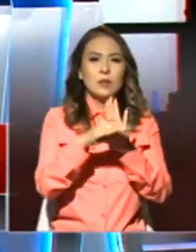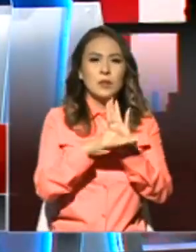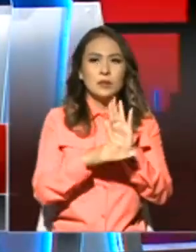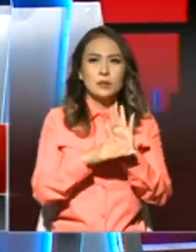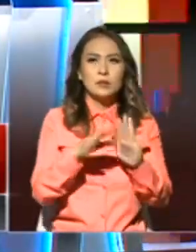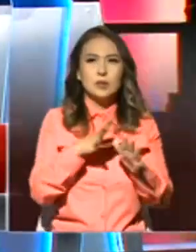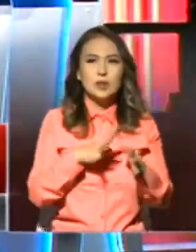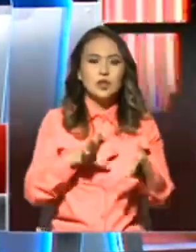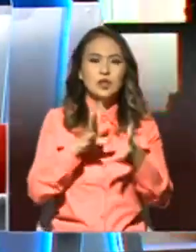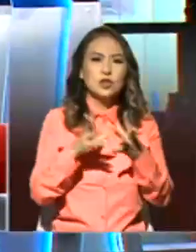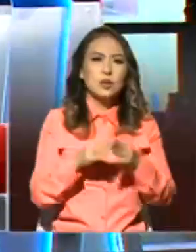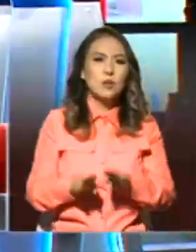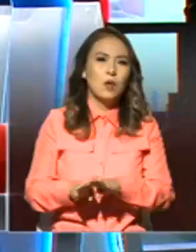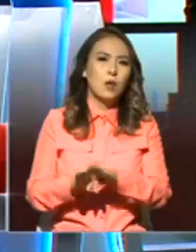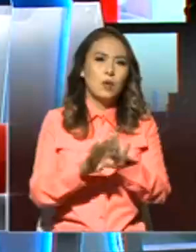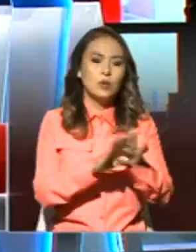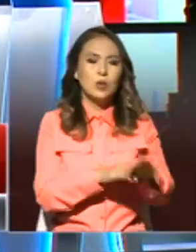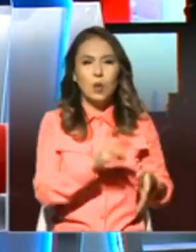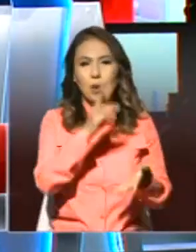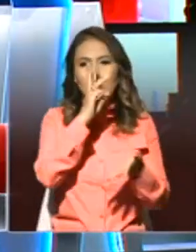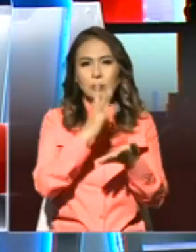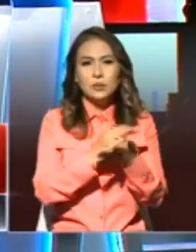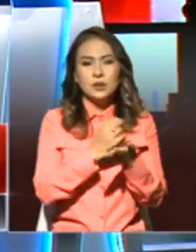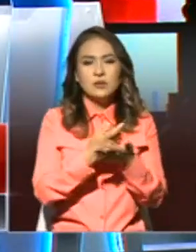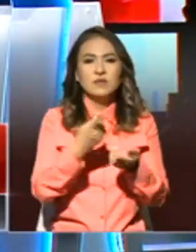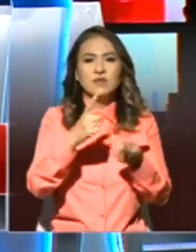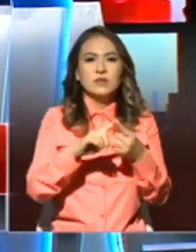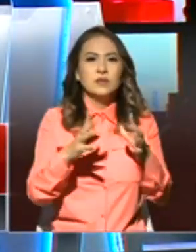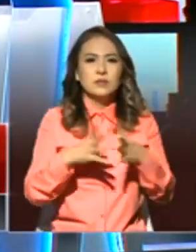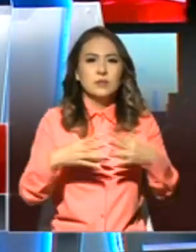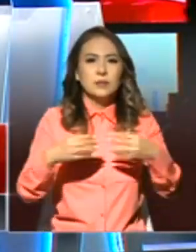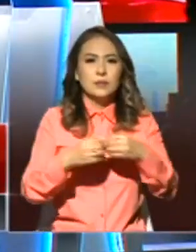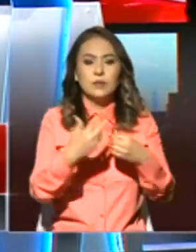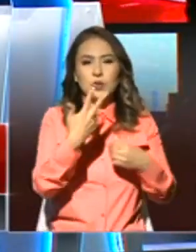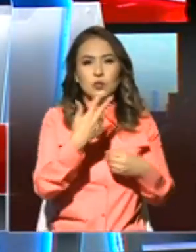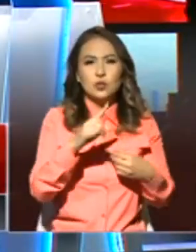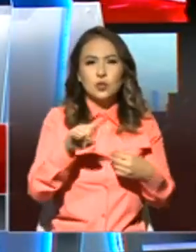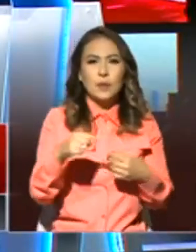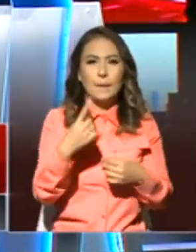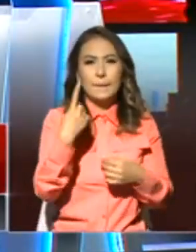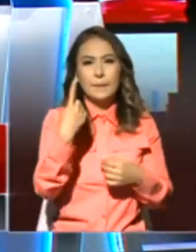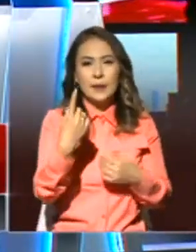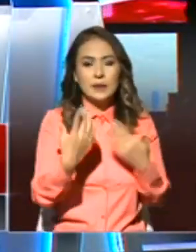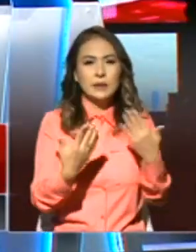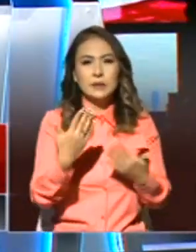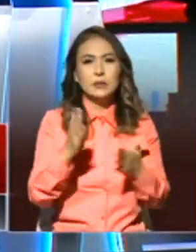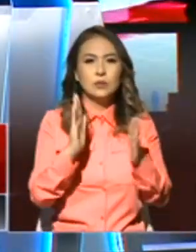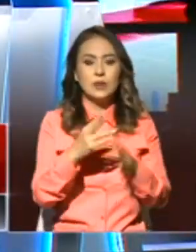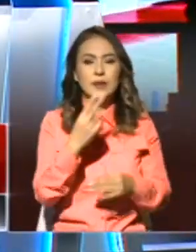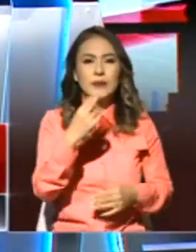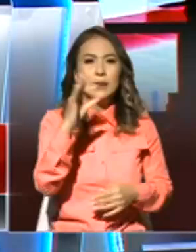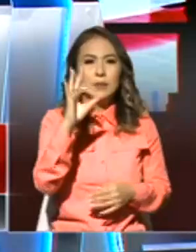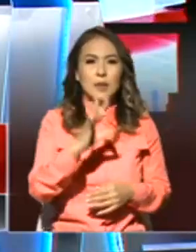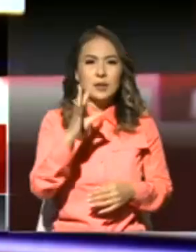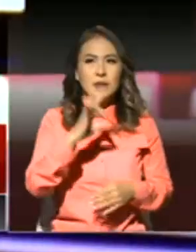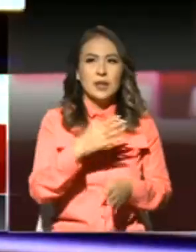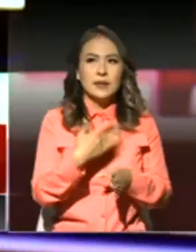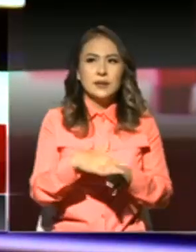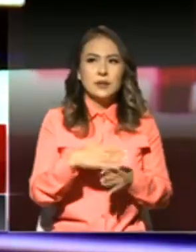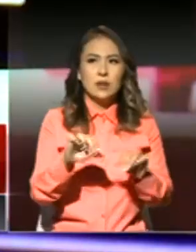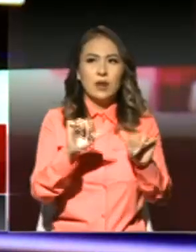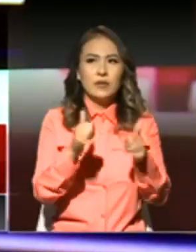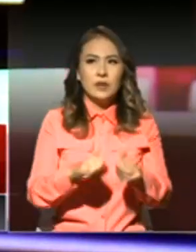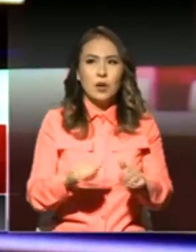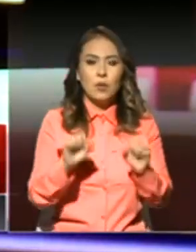жалпыға ортақ отбасының табысына байланысты. Мысалы, отбасының табысы 1/3 күнкөріс деңгейінен аспаса, яғни олар 2%бен несие рәсімдей алады. Ол